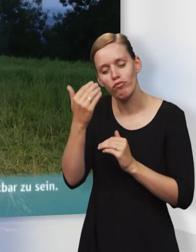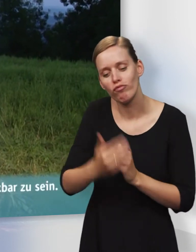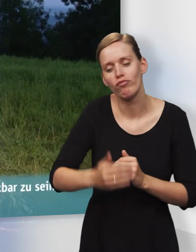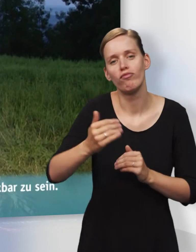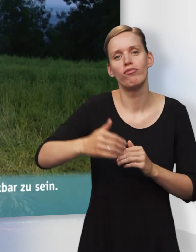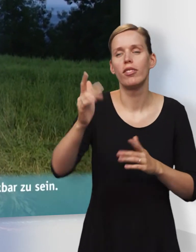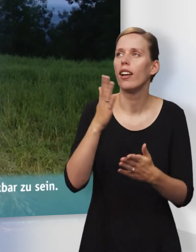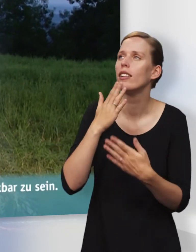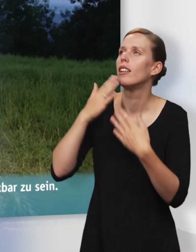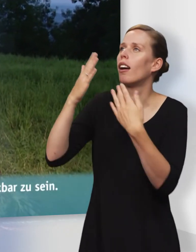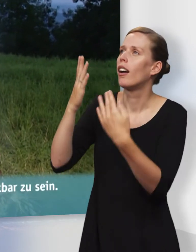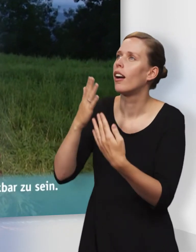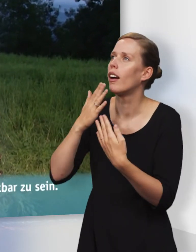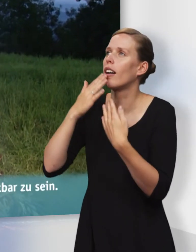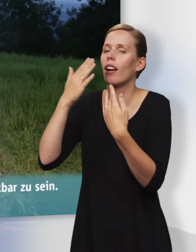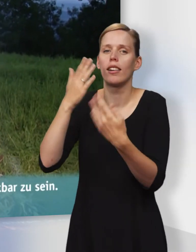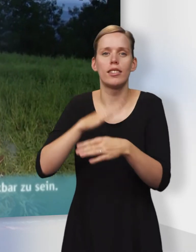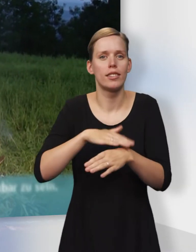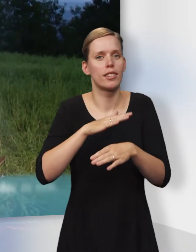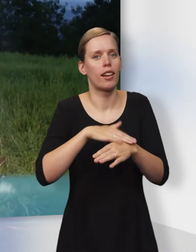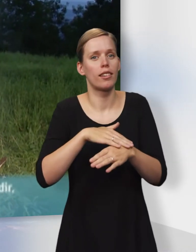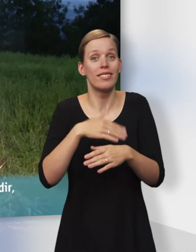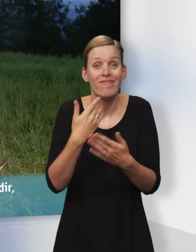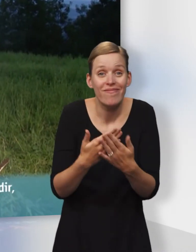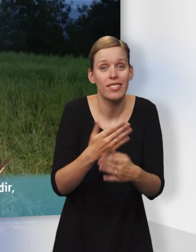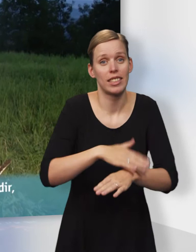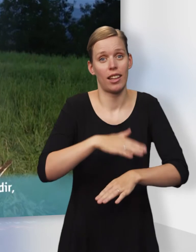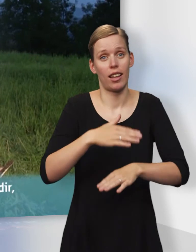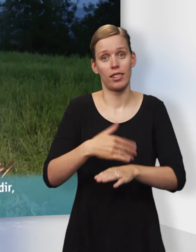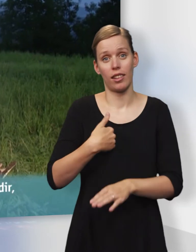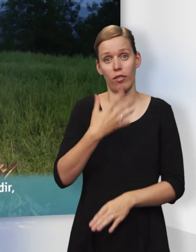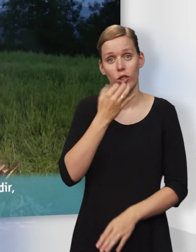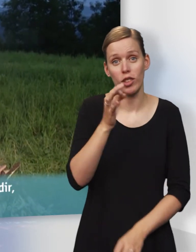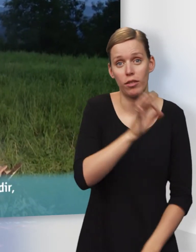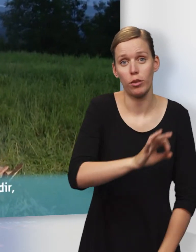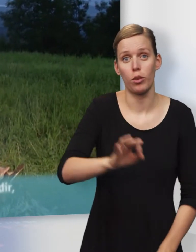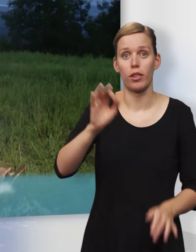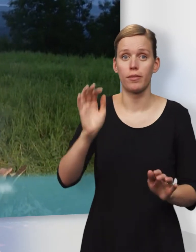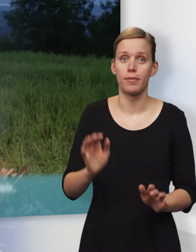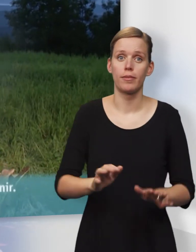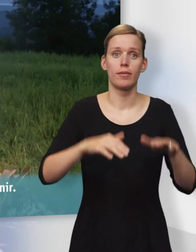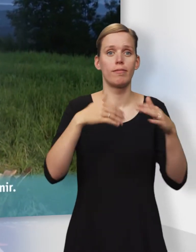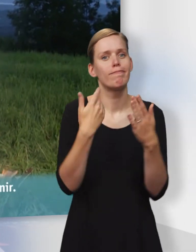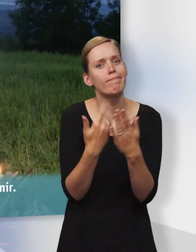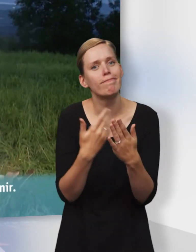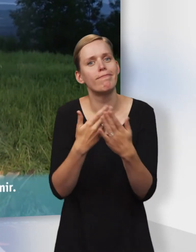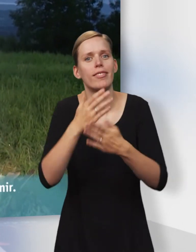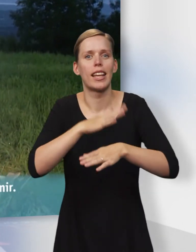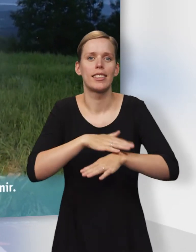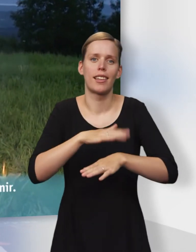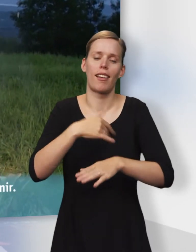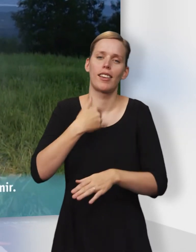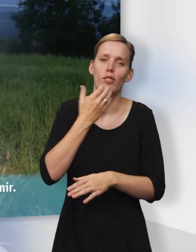lachen, die Zeit von Zeit zu Zeit dankbar zu sein, die Zeit wünsche ich dir, die